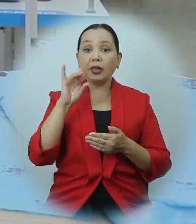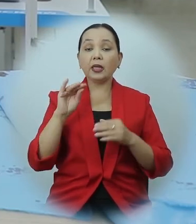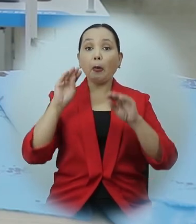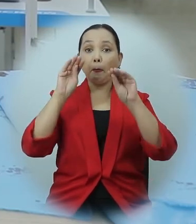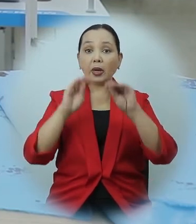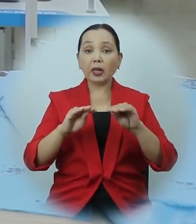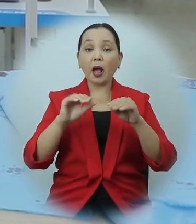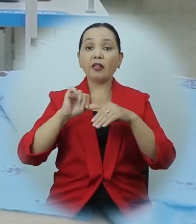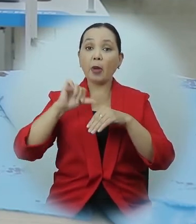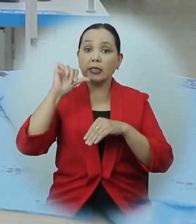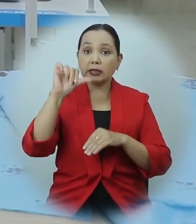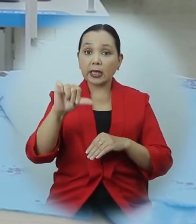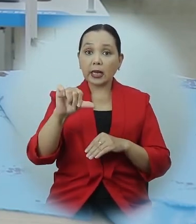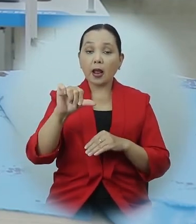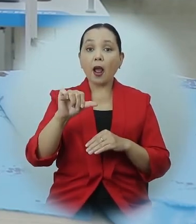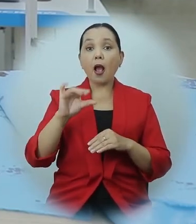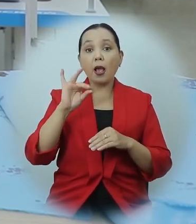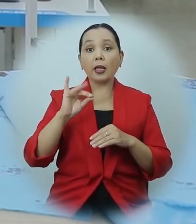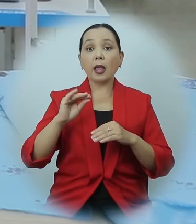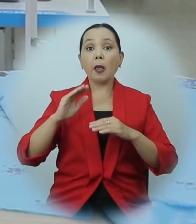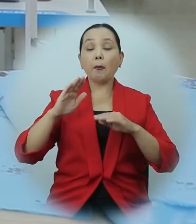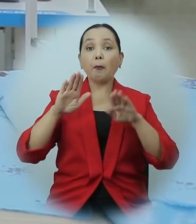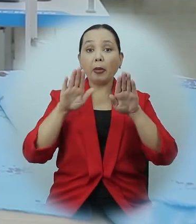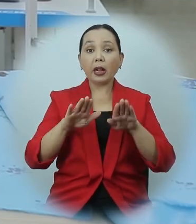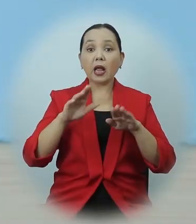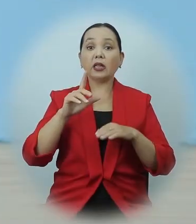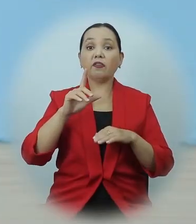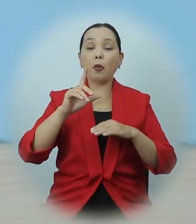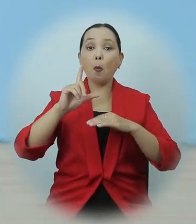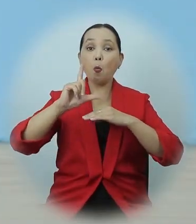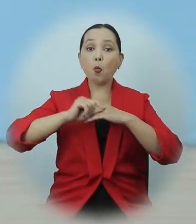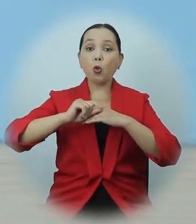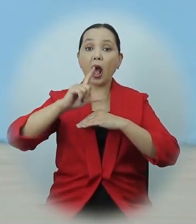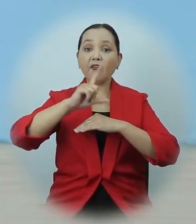ее отдельно и прикалываем булавками.